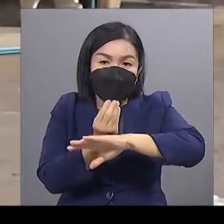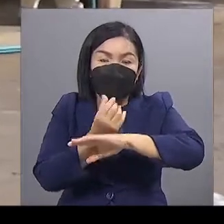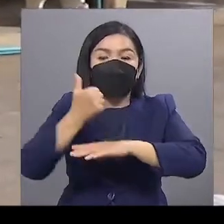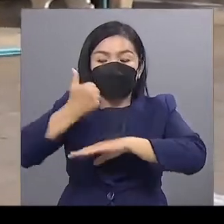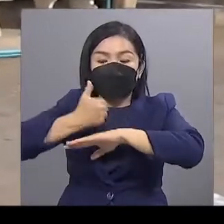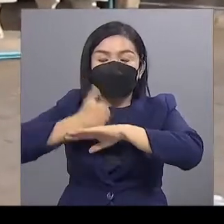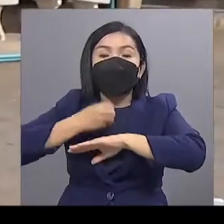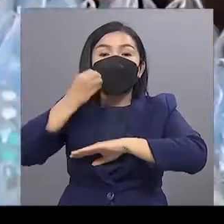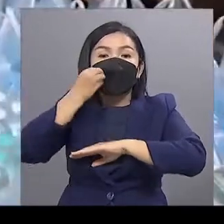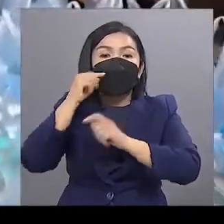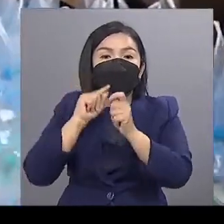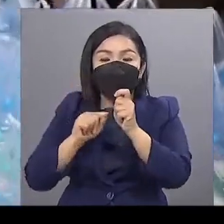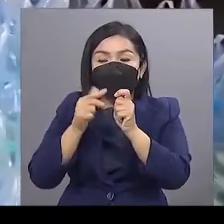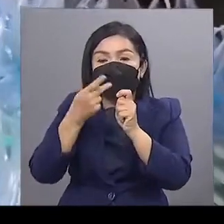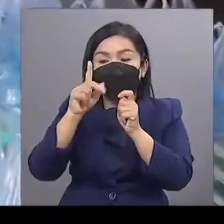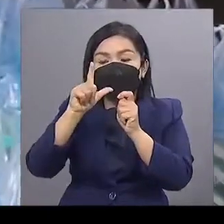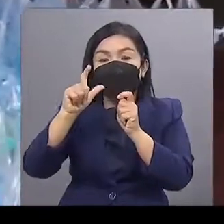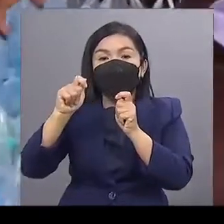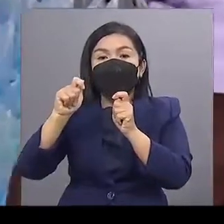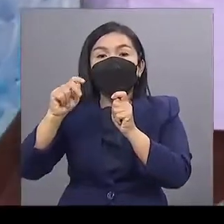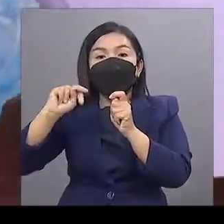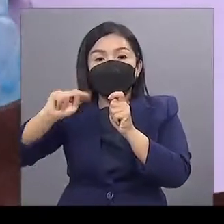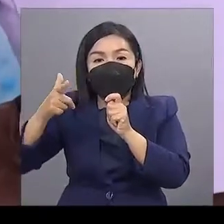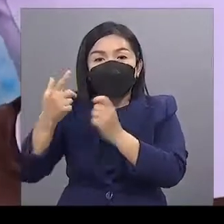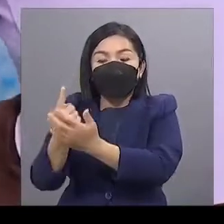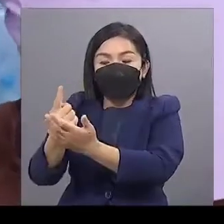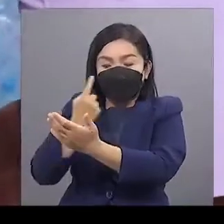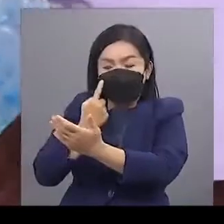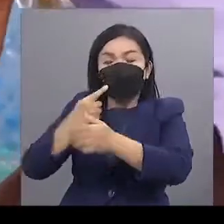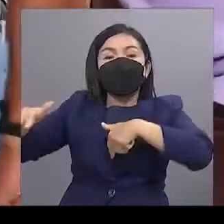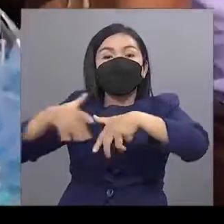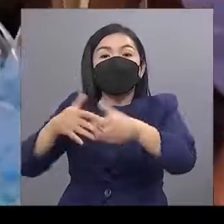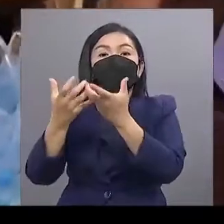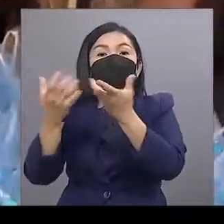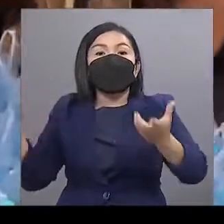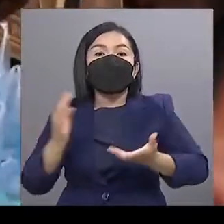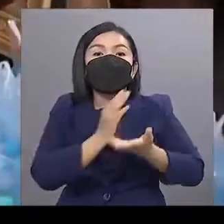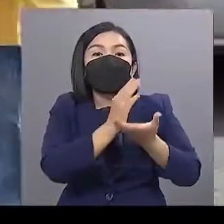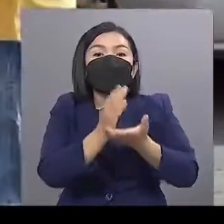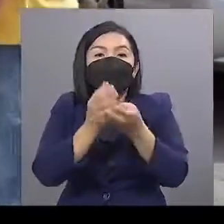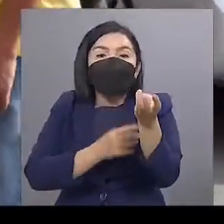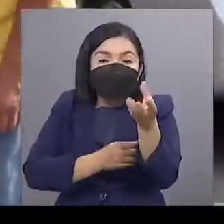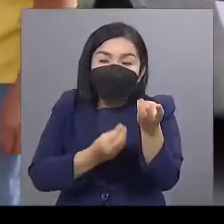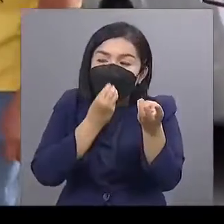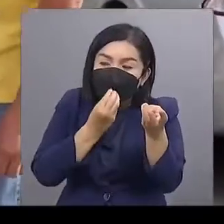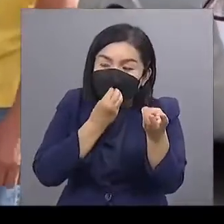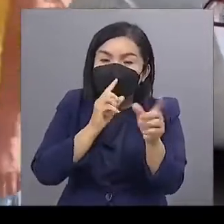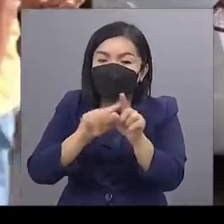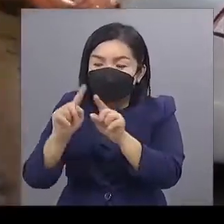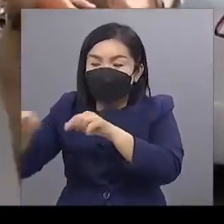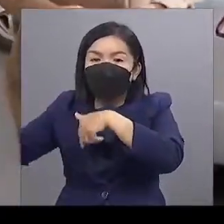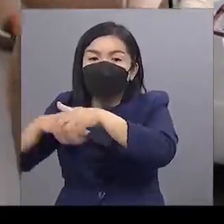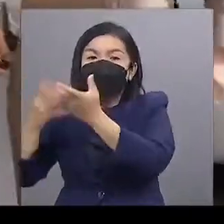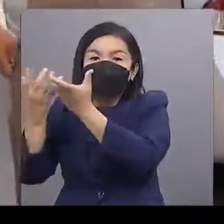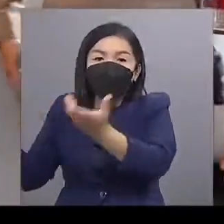านและตัวแทนชาวบ้านเดินทางมารับมอบสิ่งของข้าวสารอาหารแห้งที่ประชาชนระดมความช่วยเหลือไป